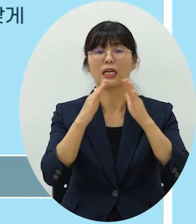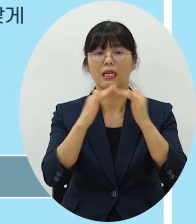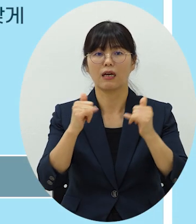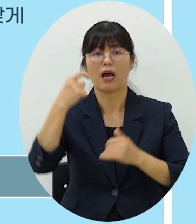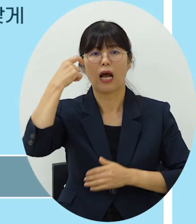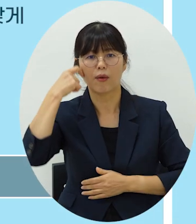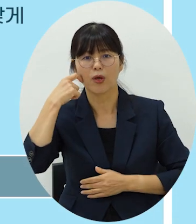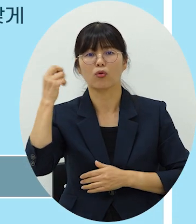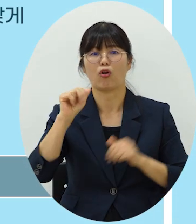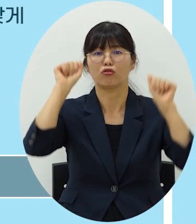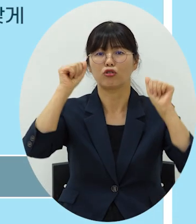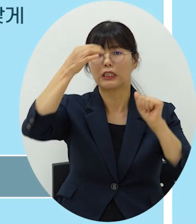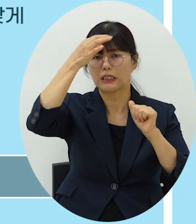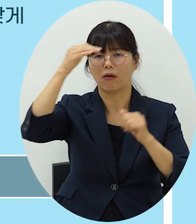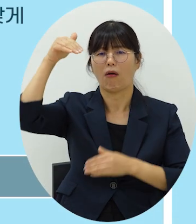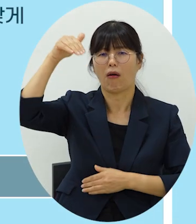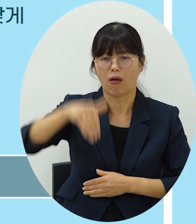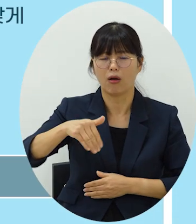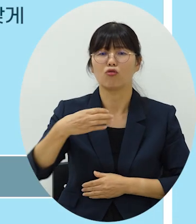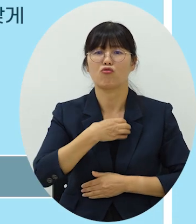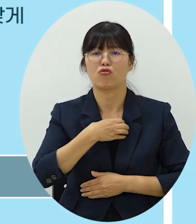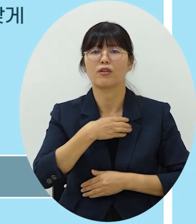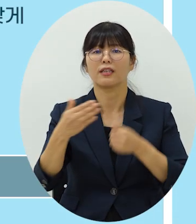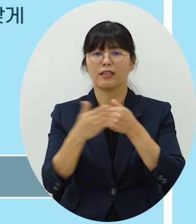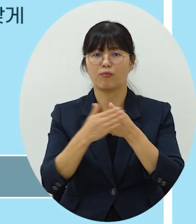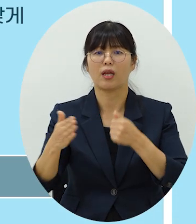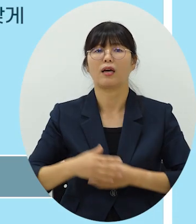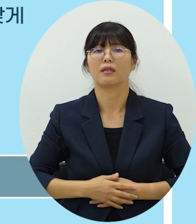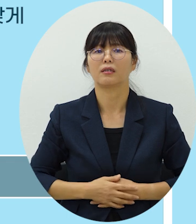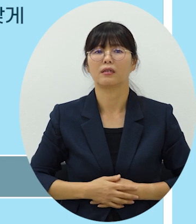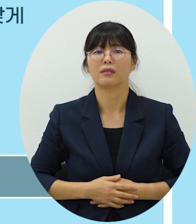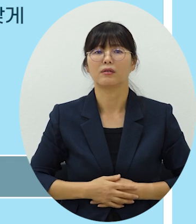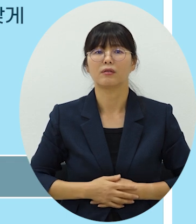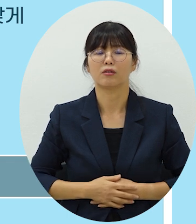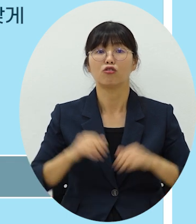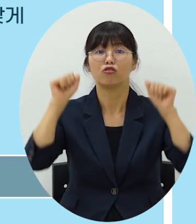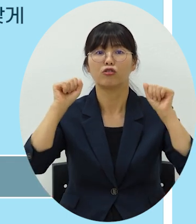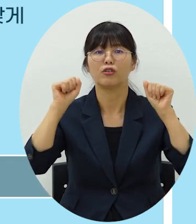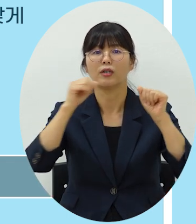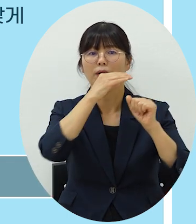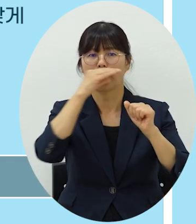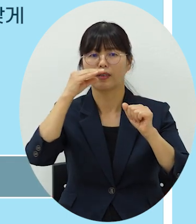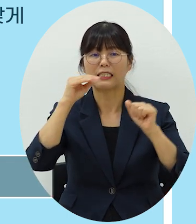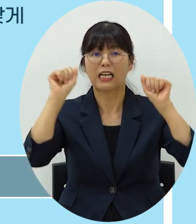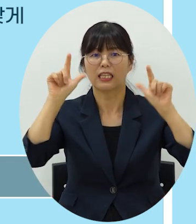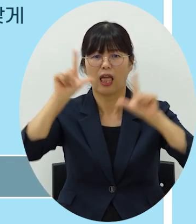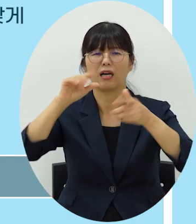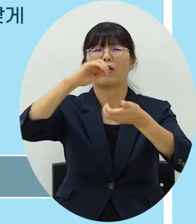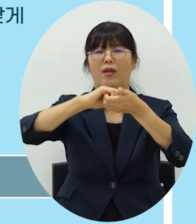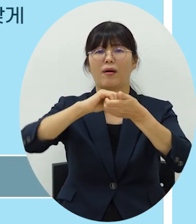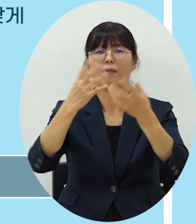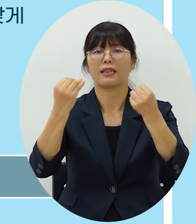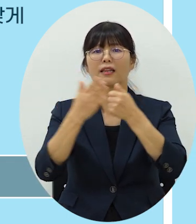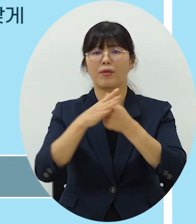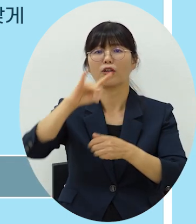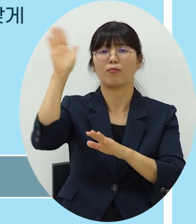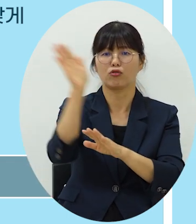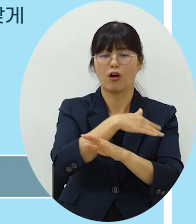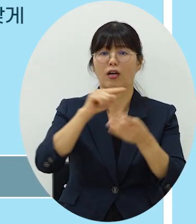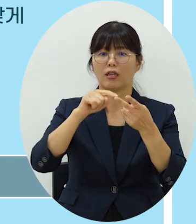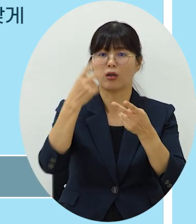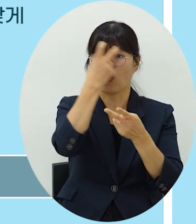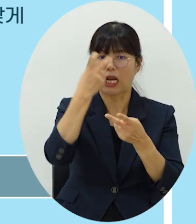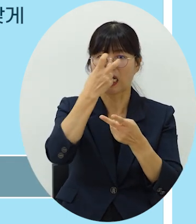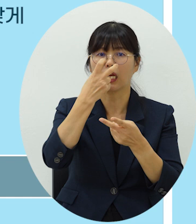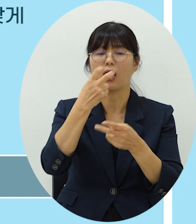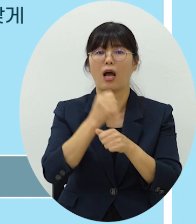장애인은 감각과 운동 기능의 저하로 낙상 위험성이 높고 운동 자세에 제한점이 많으므로 처음부터 혈당 관리를